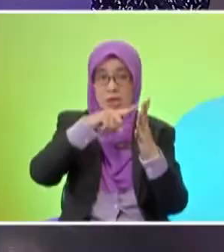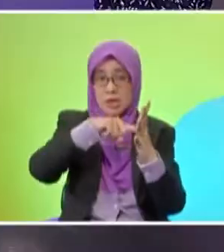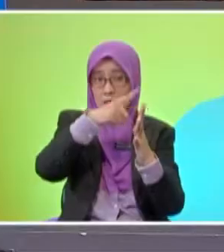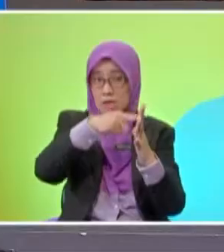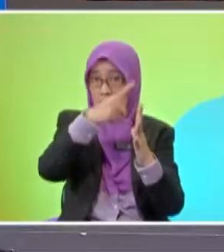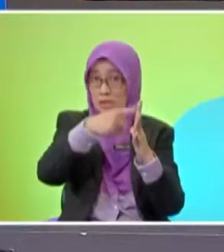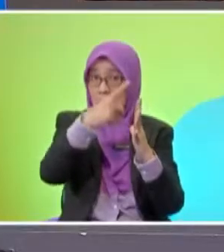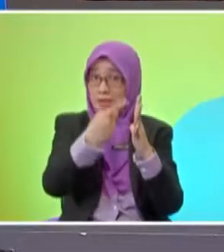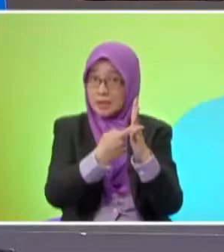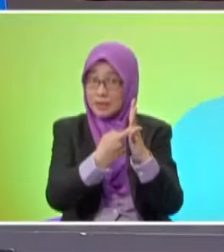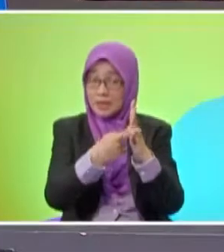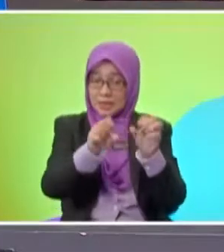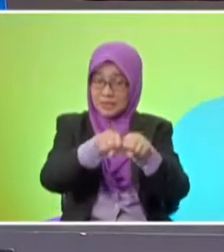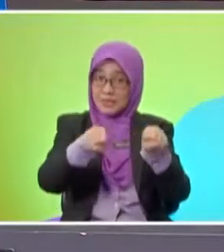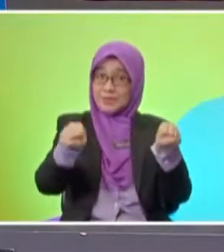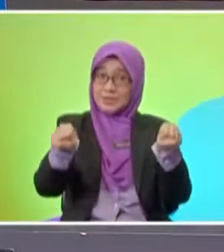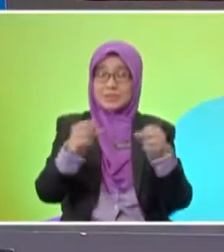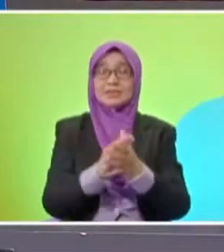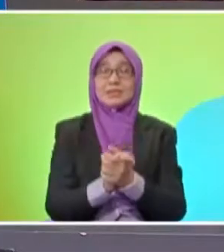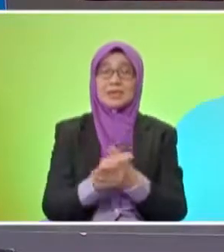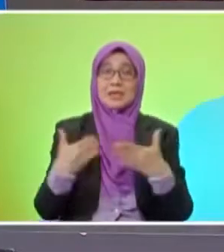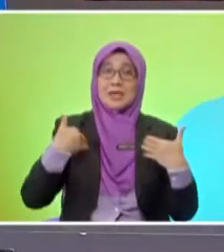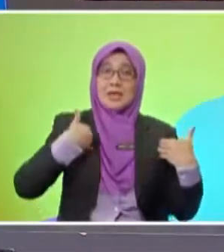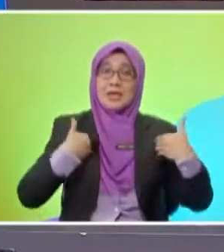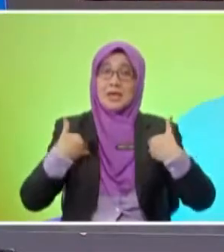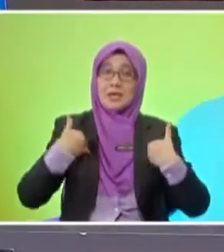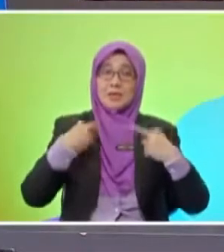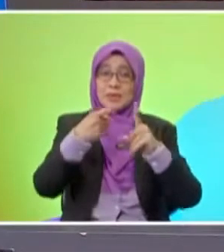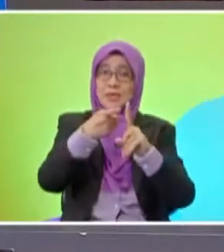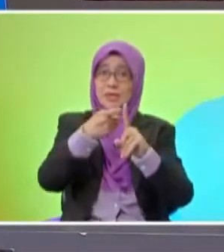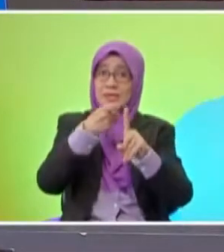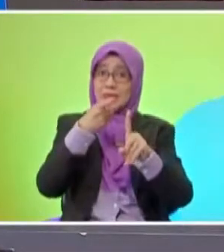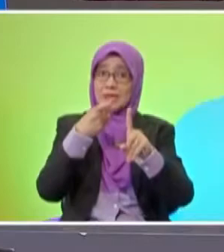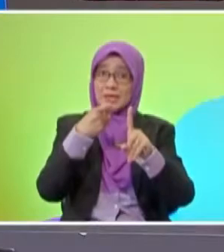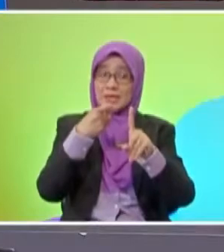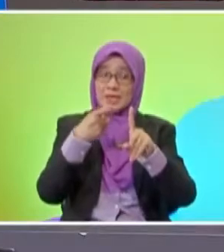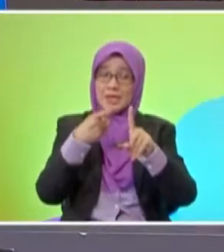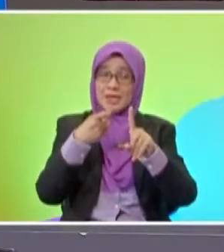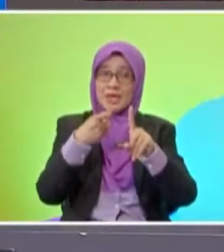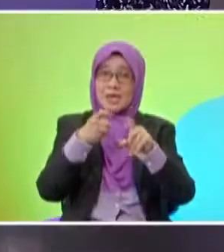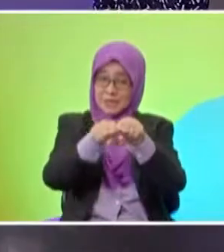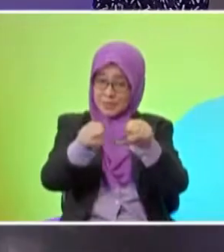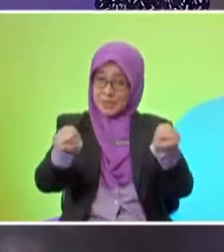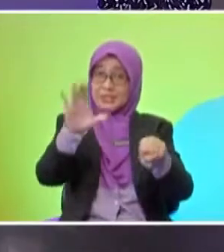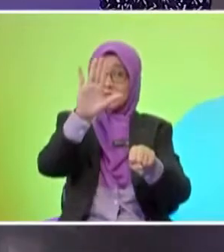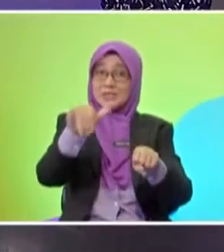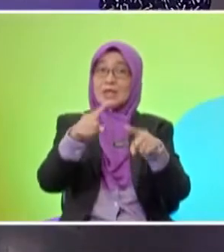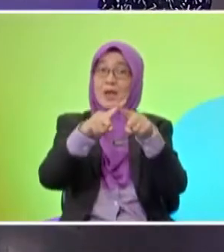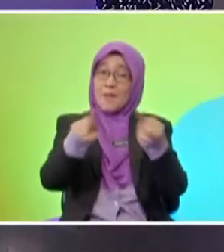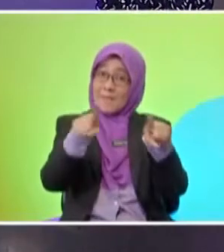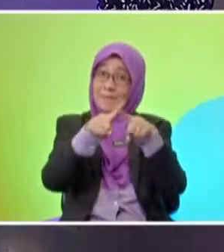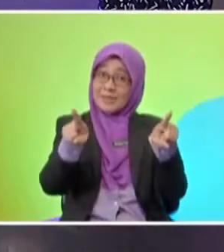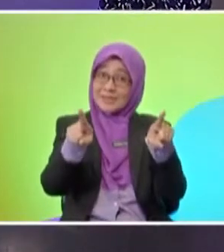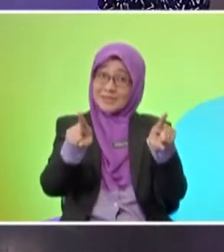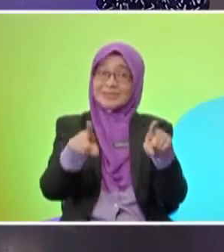investigasi sini merupakan hewan yang merupakan dari golongan spesies yang berbeda sebetulnya saat bintang satu bintang